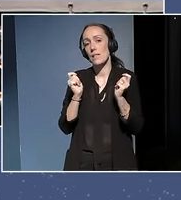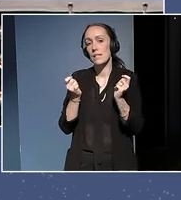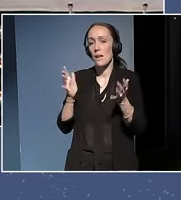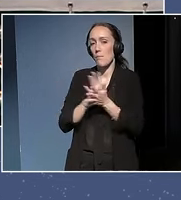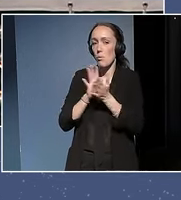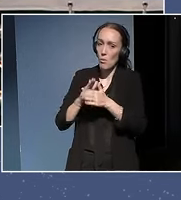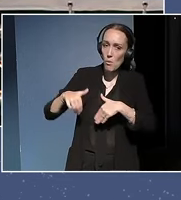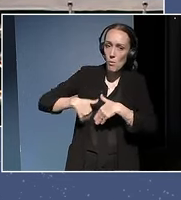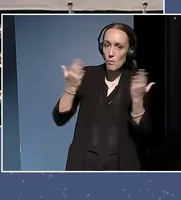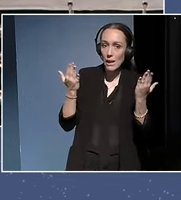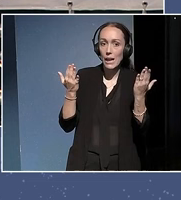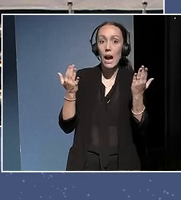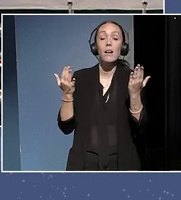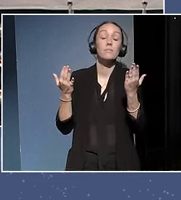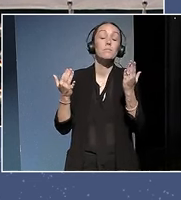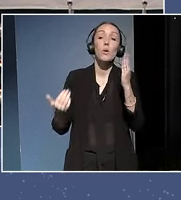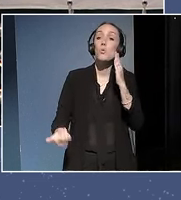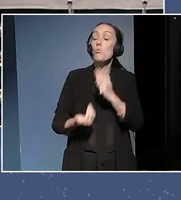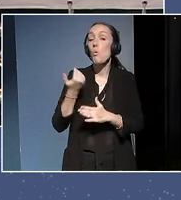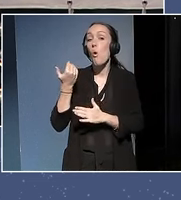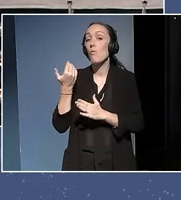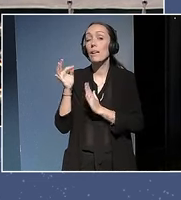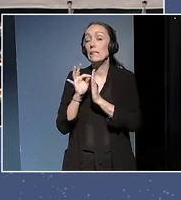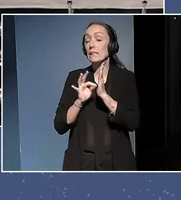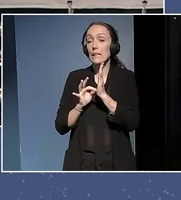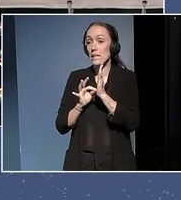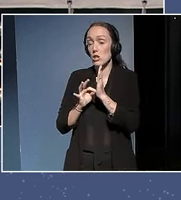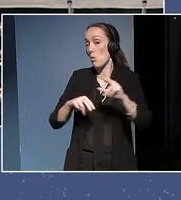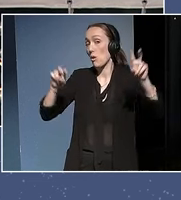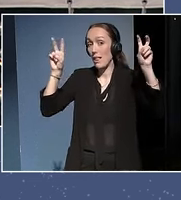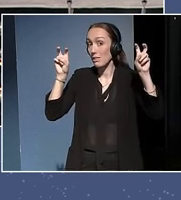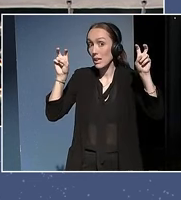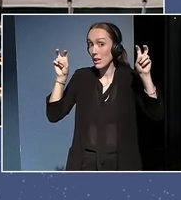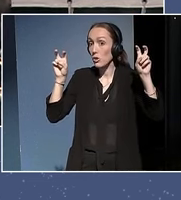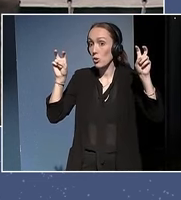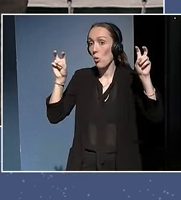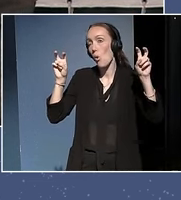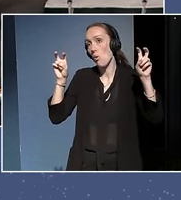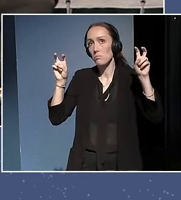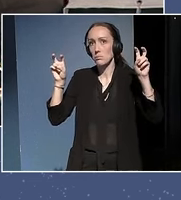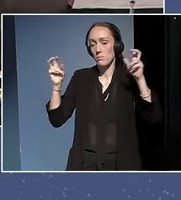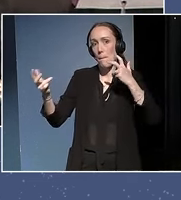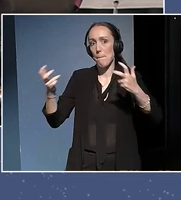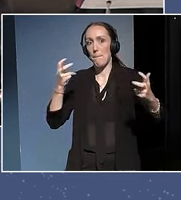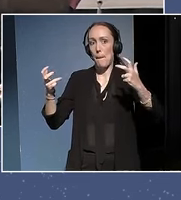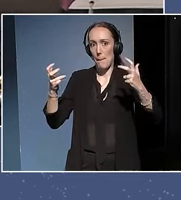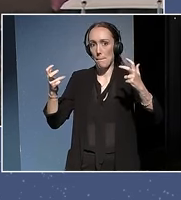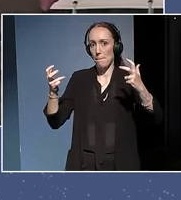Rides crezione del neo tipo con un titolo molto esplicativo